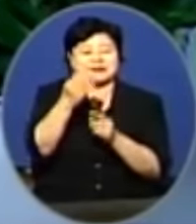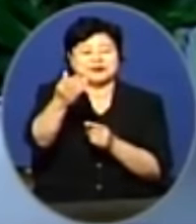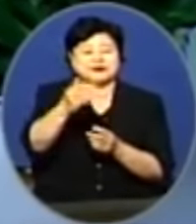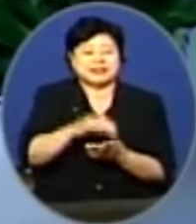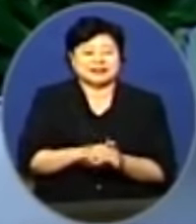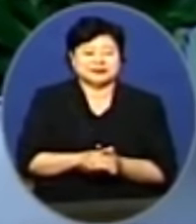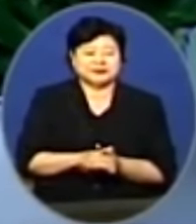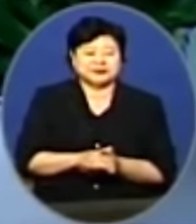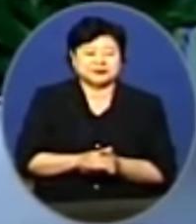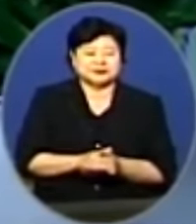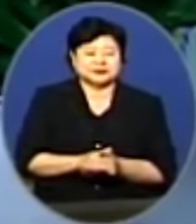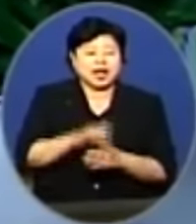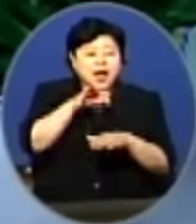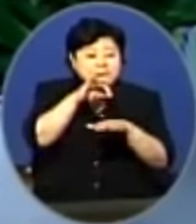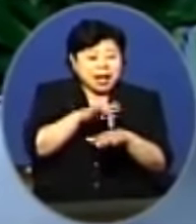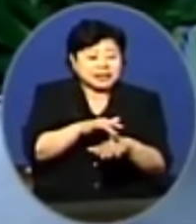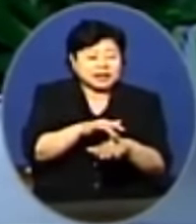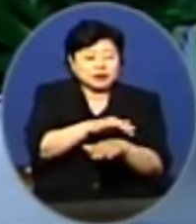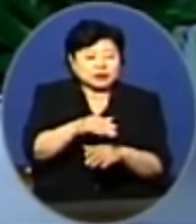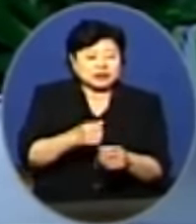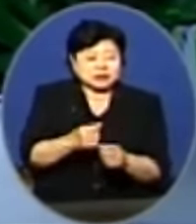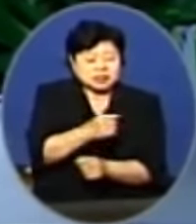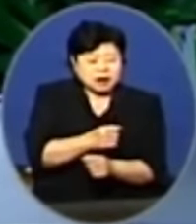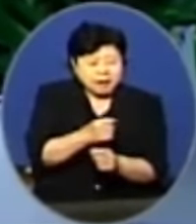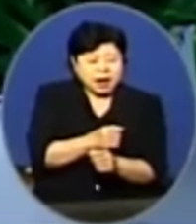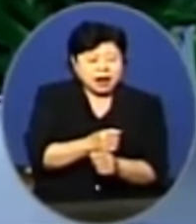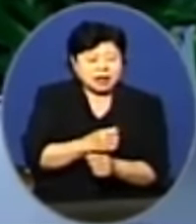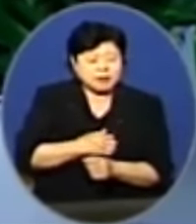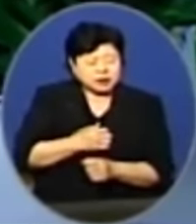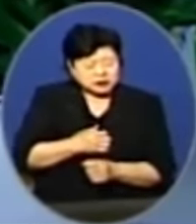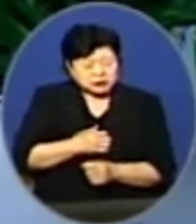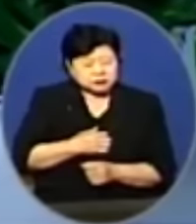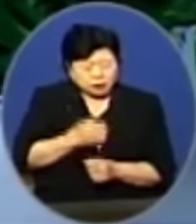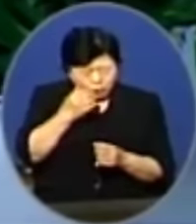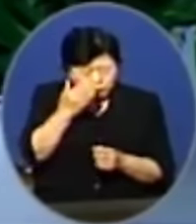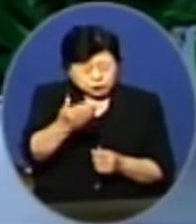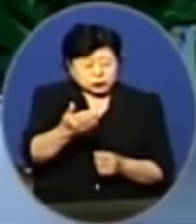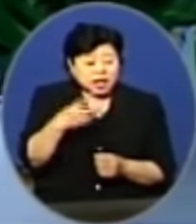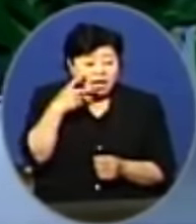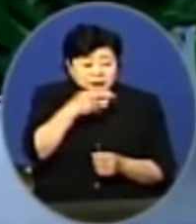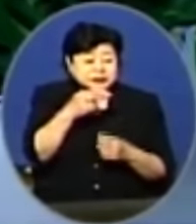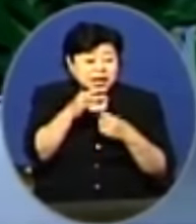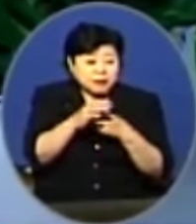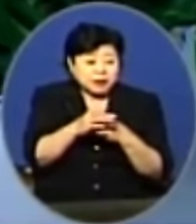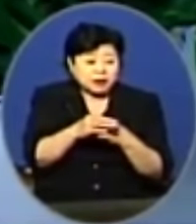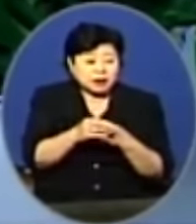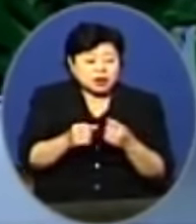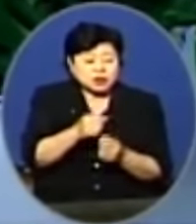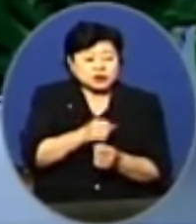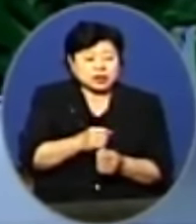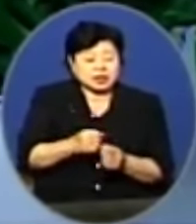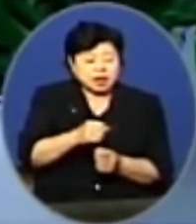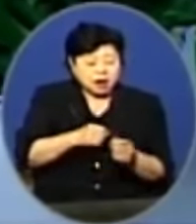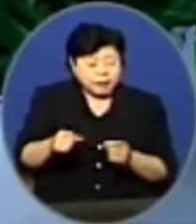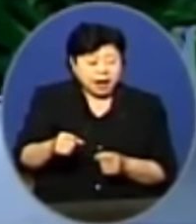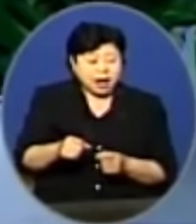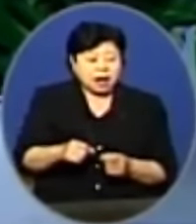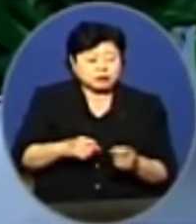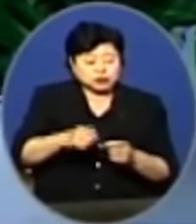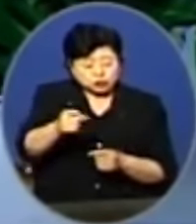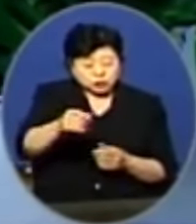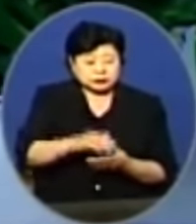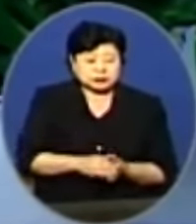것이 마귀가 우리를 결박해서 염려와 근심으로 고통당할 때 금식하면 흉악의 결박을